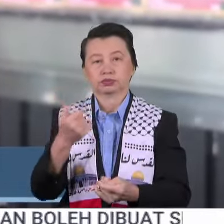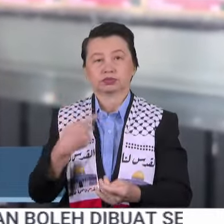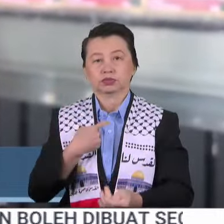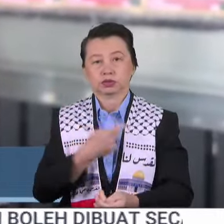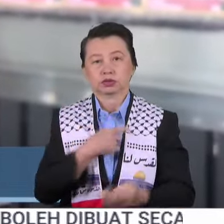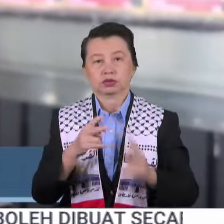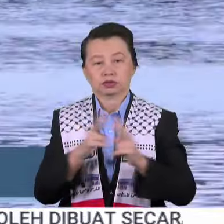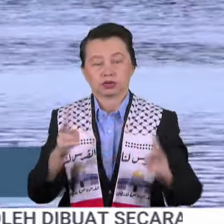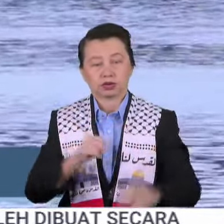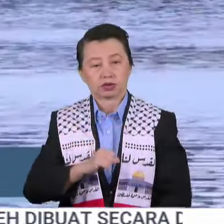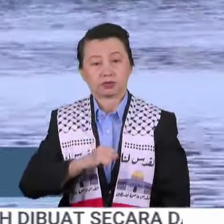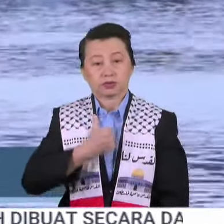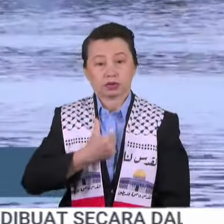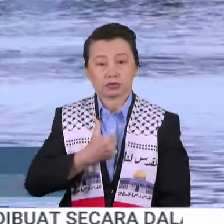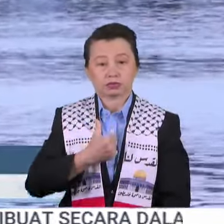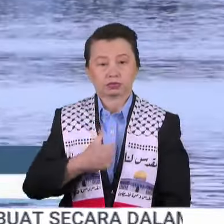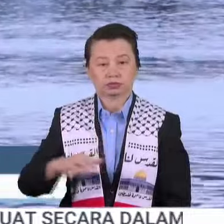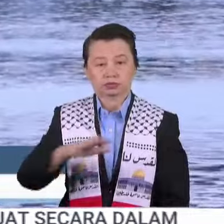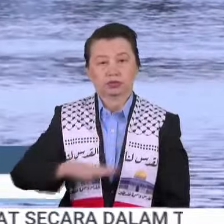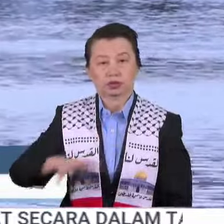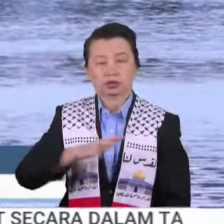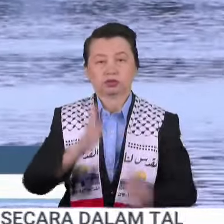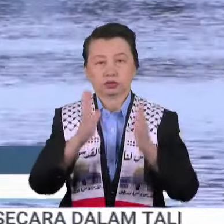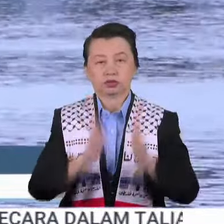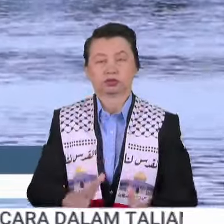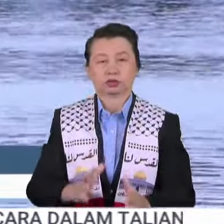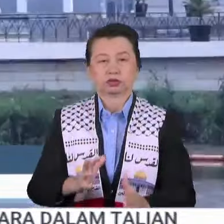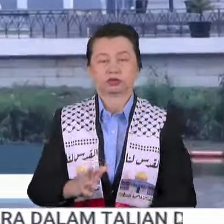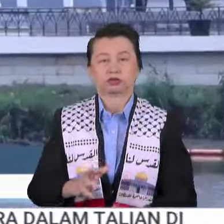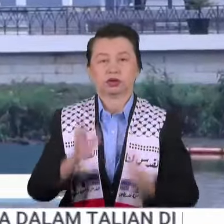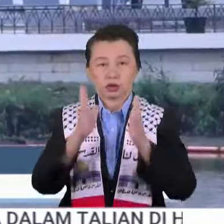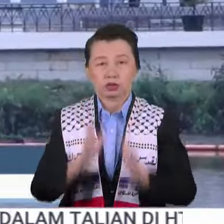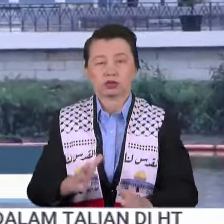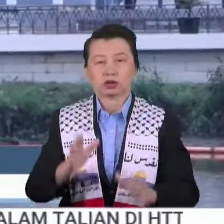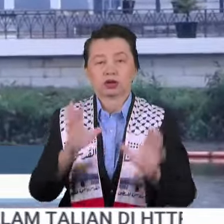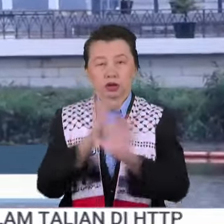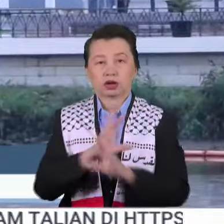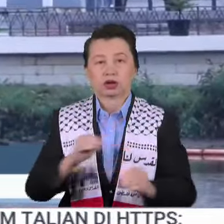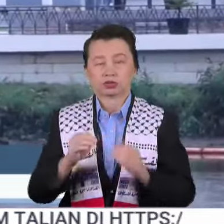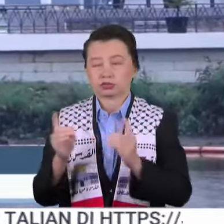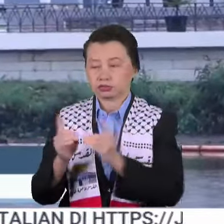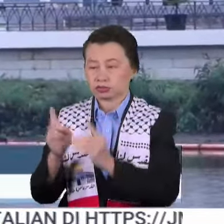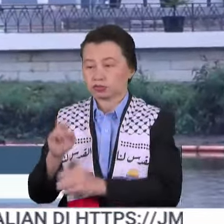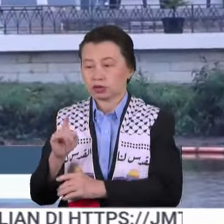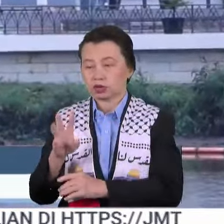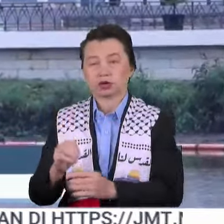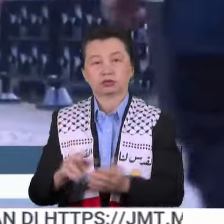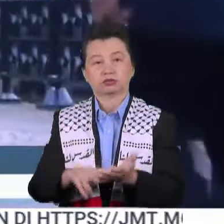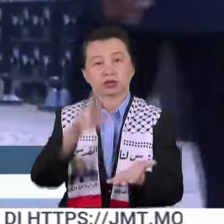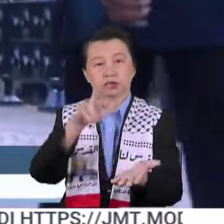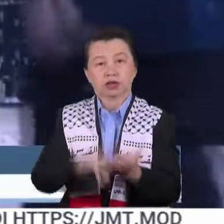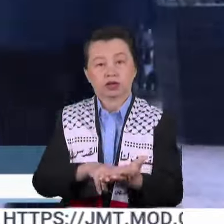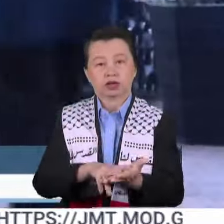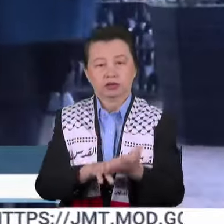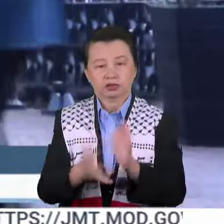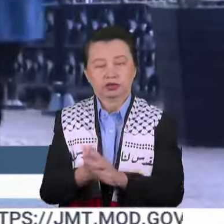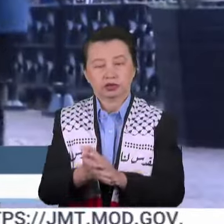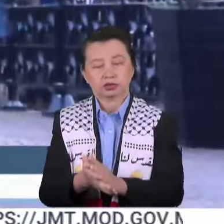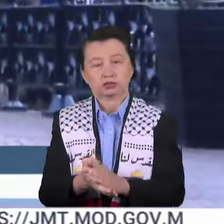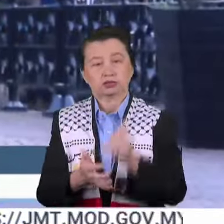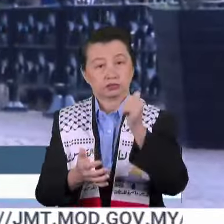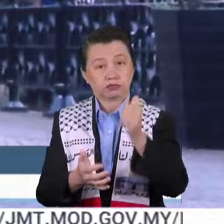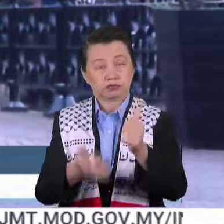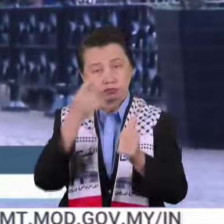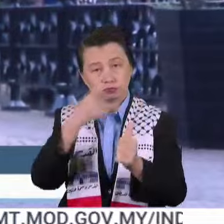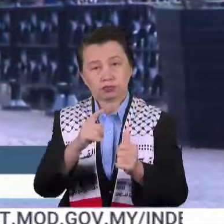we are very proud lah. Rata-rata warga Kuching yang ditemui RTM turut berpendapat pengiktirafan itu berupaya menjadi pendorong